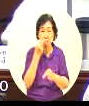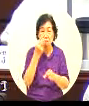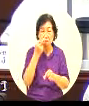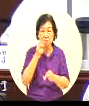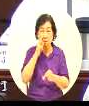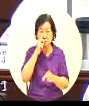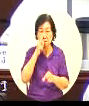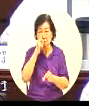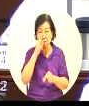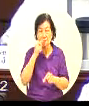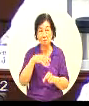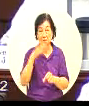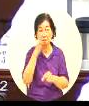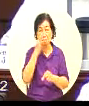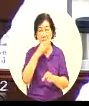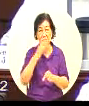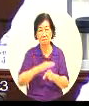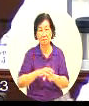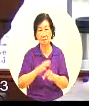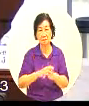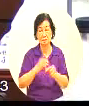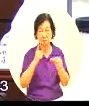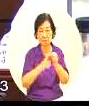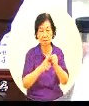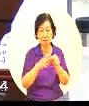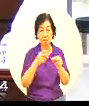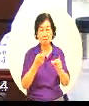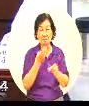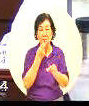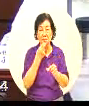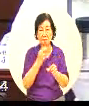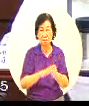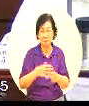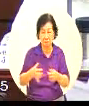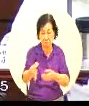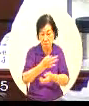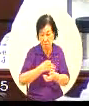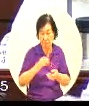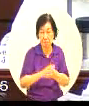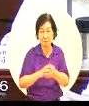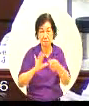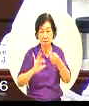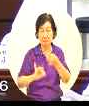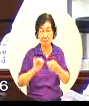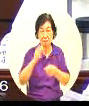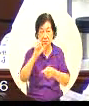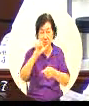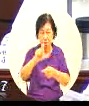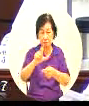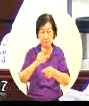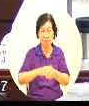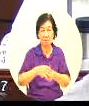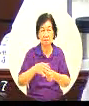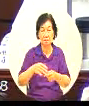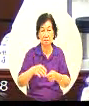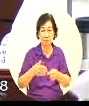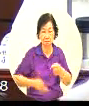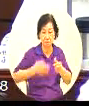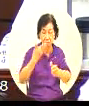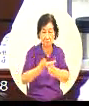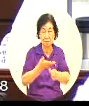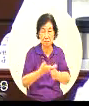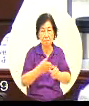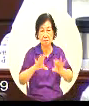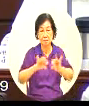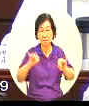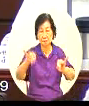中央收取啊百分之60%报地方。 啊， 所以如那种哦，伊拄只讲诶，讲诶